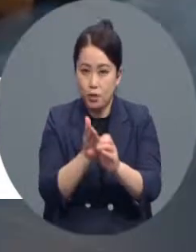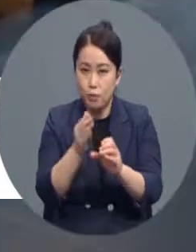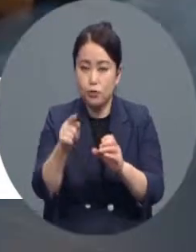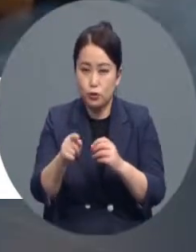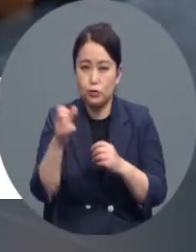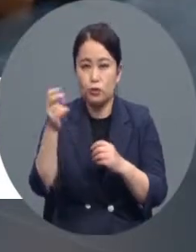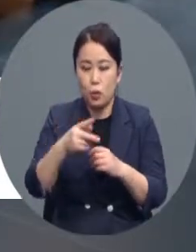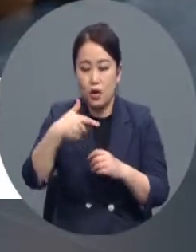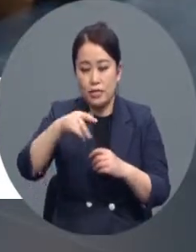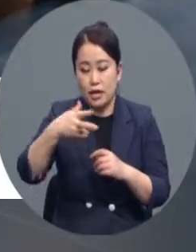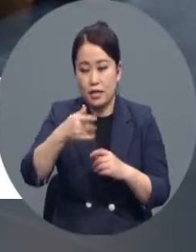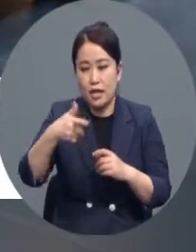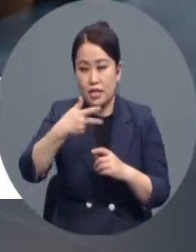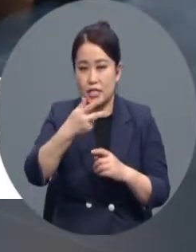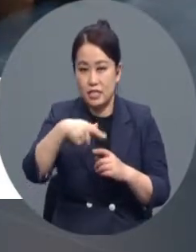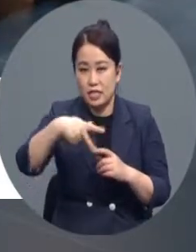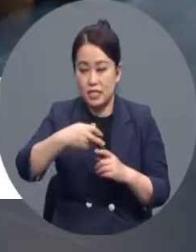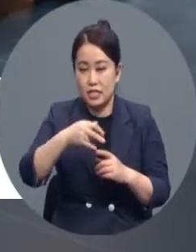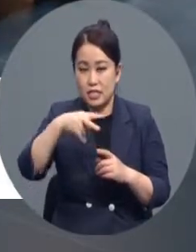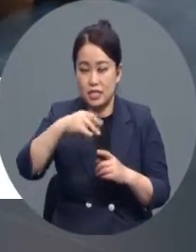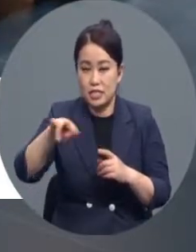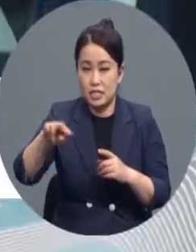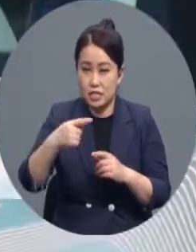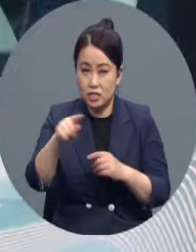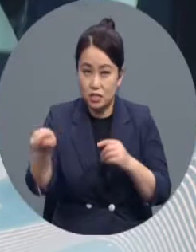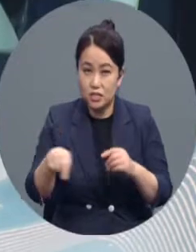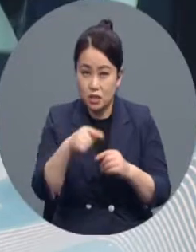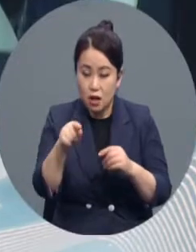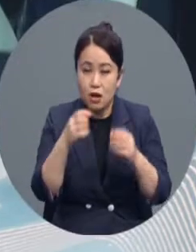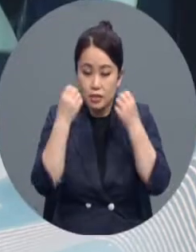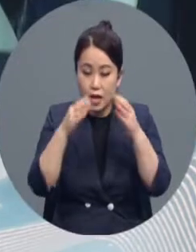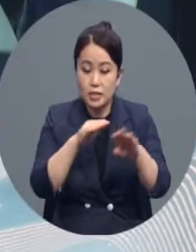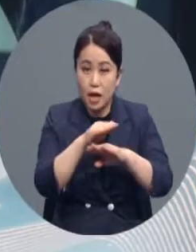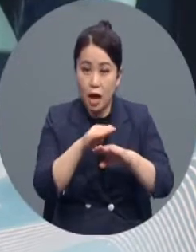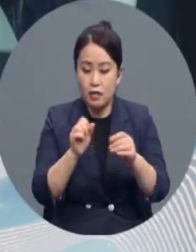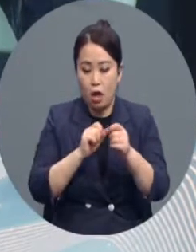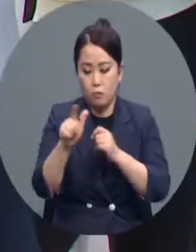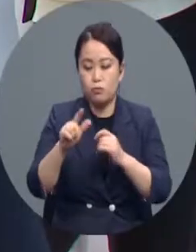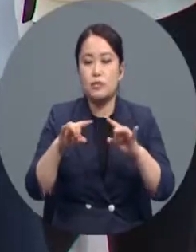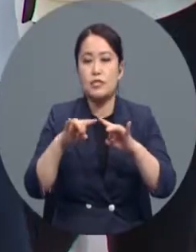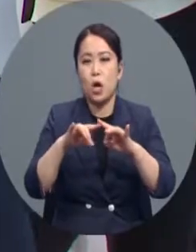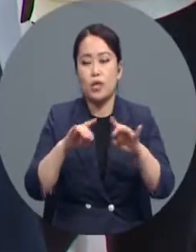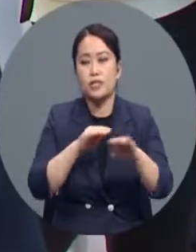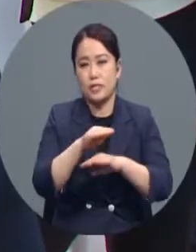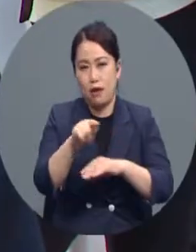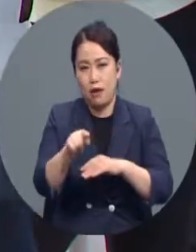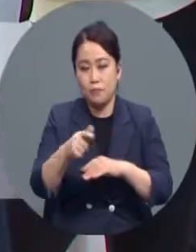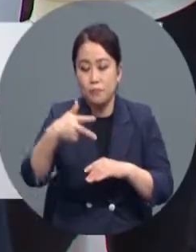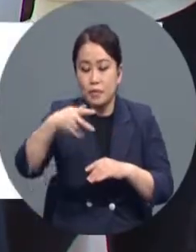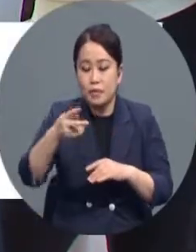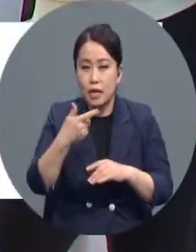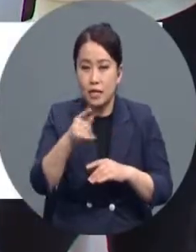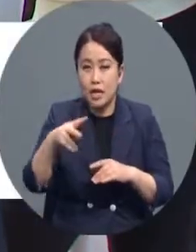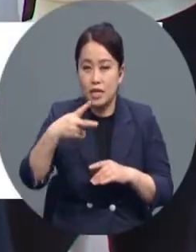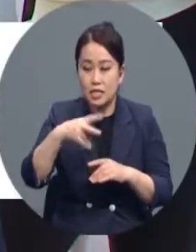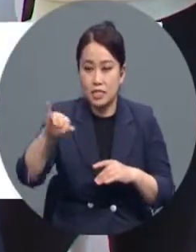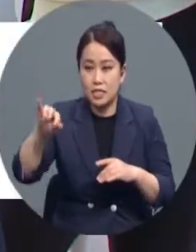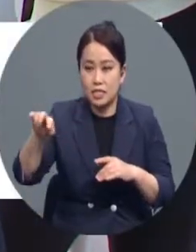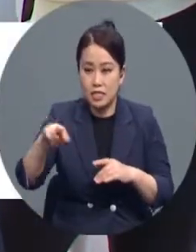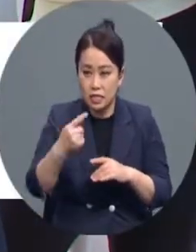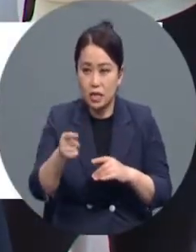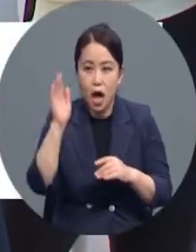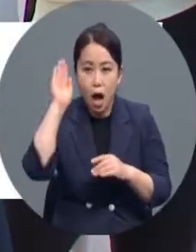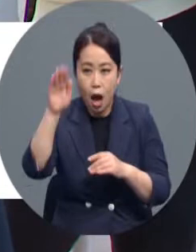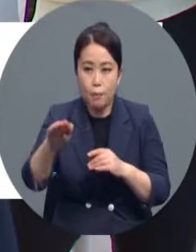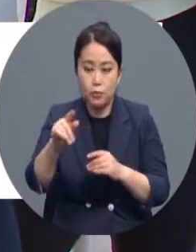행사에서 공개된 7개의 신차나 컨셉트카 대부분이 전기차입니다. 제네시스는 향후 전동화 브랜드로 나갈